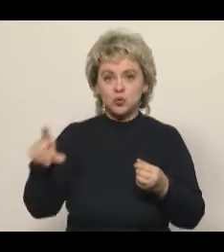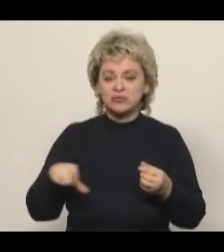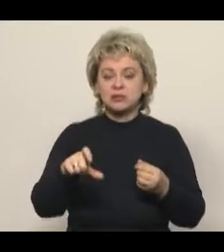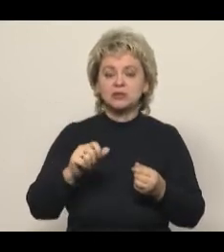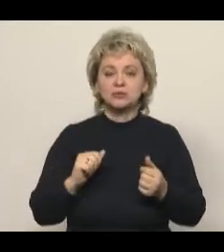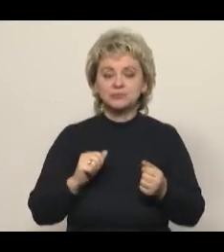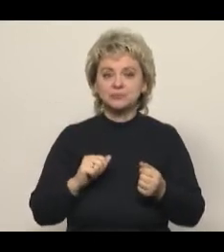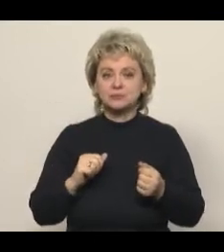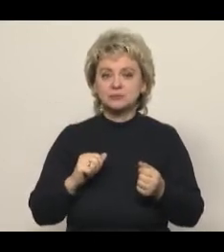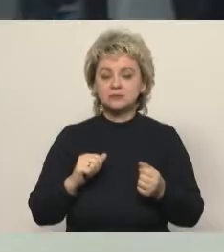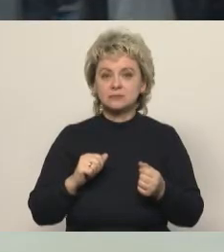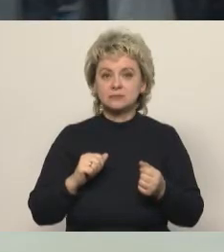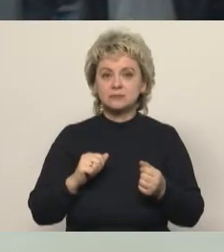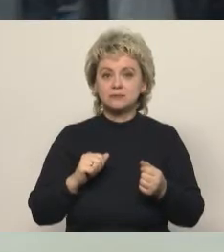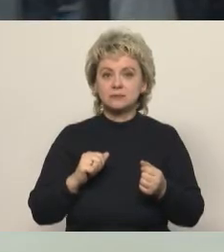Ростов-на-Дону.